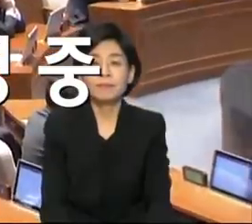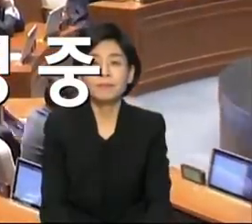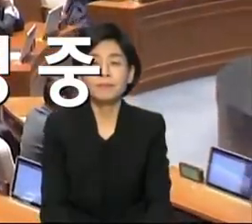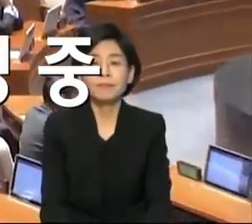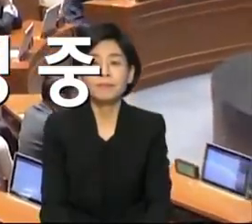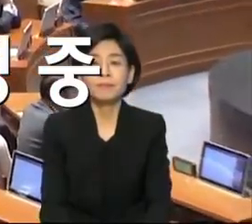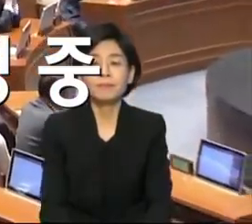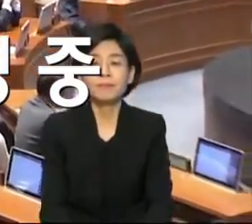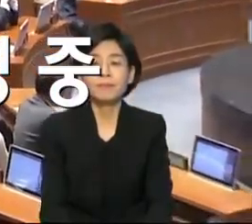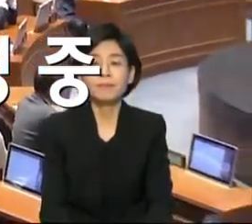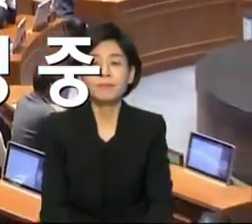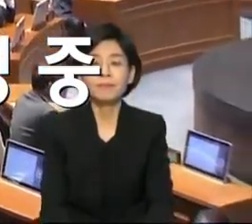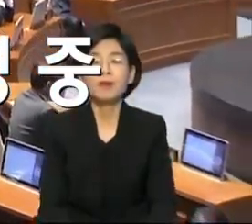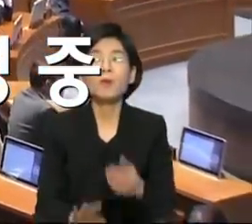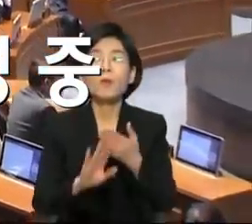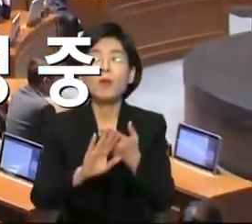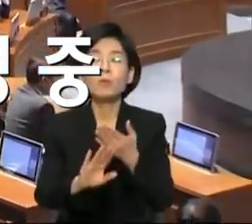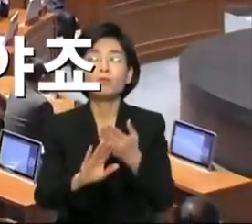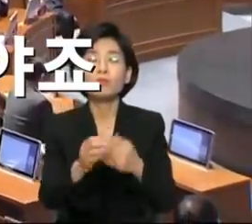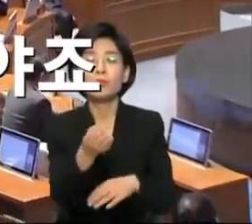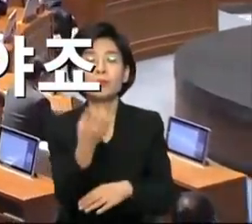외신 보도의 내용입니다.